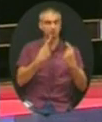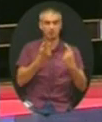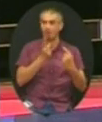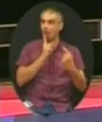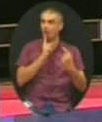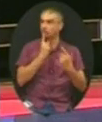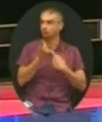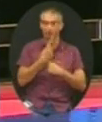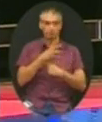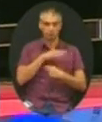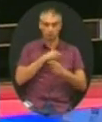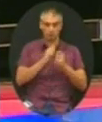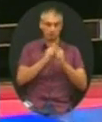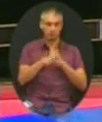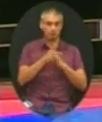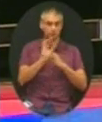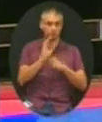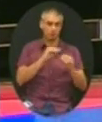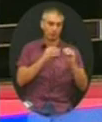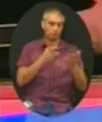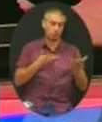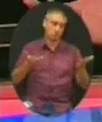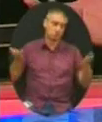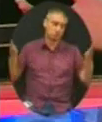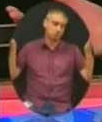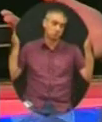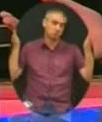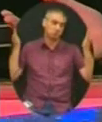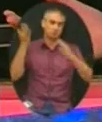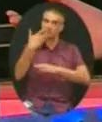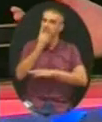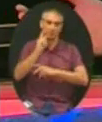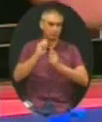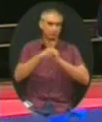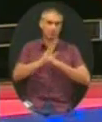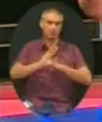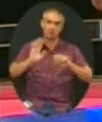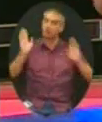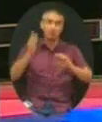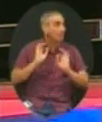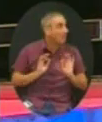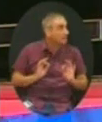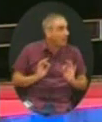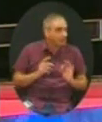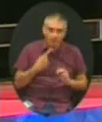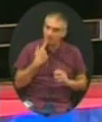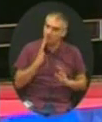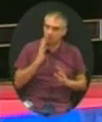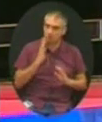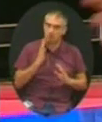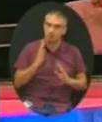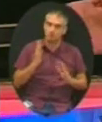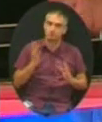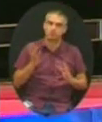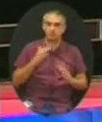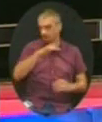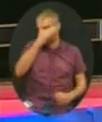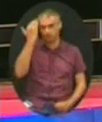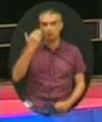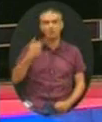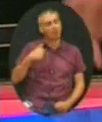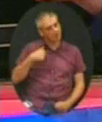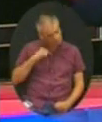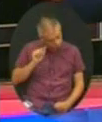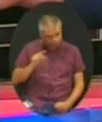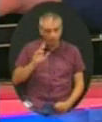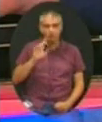מספיק צרכנים שמוכנים לשלם כדי לצרוך אותה, המדינה לא צריכה לעזור. באמת? כן, נכון. זה אמירה מאוד, מאוד קיצונית. אני עומד